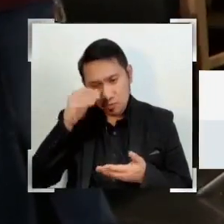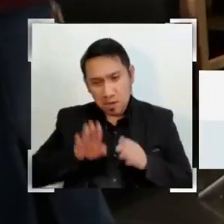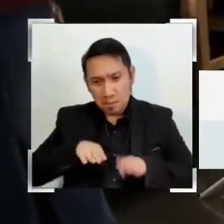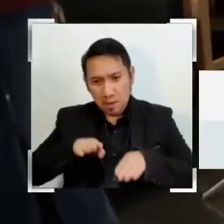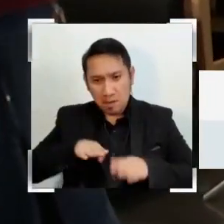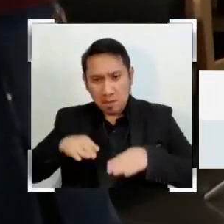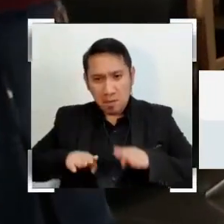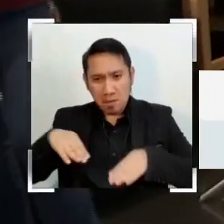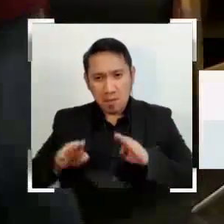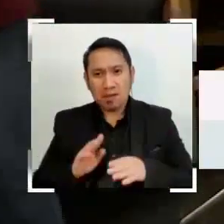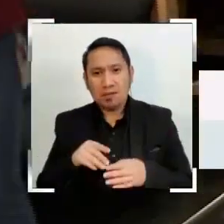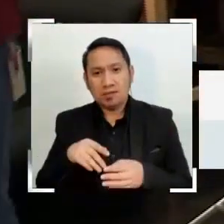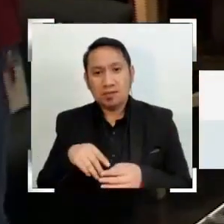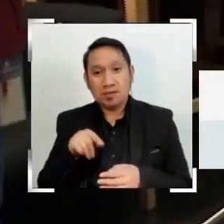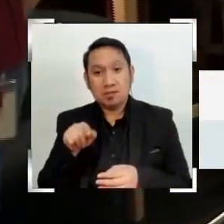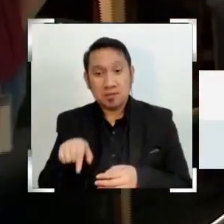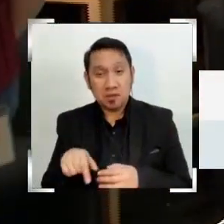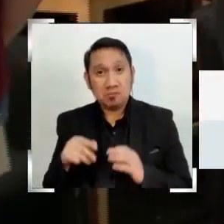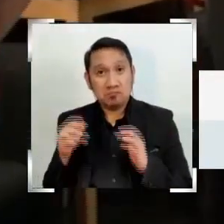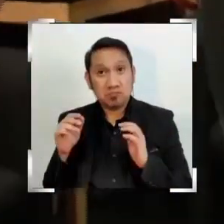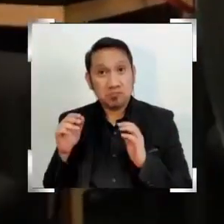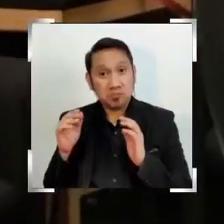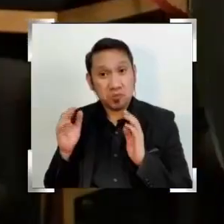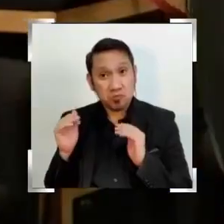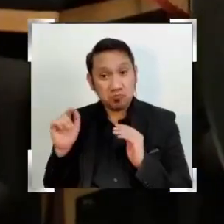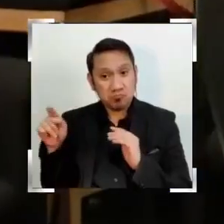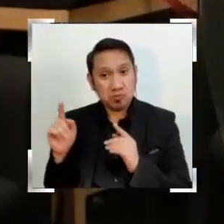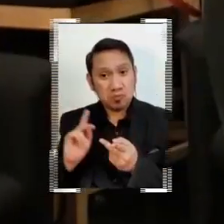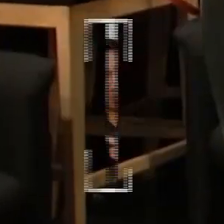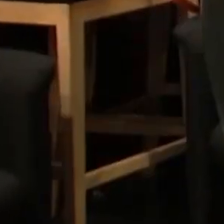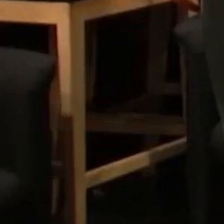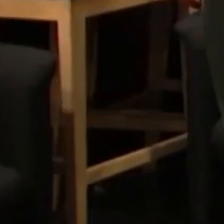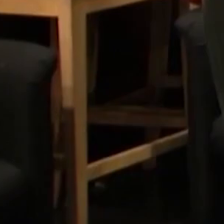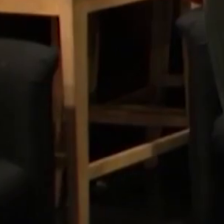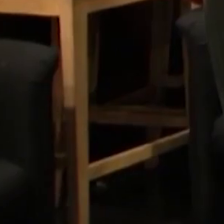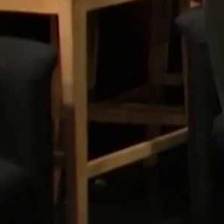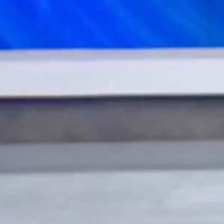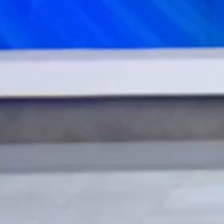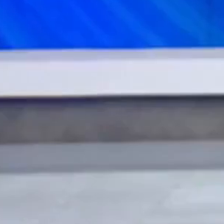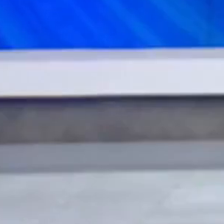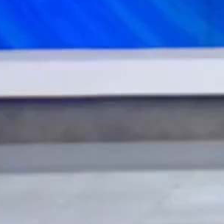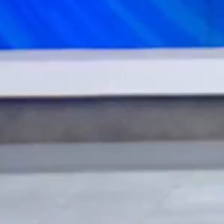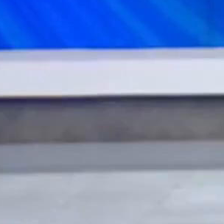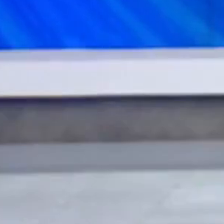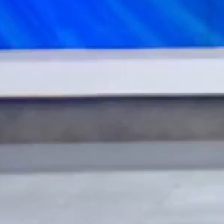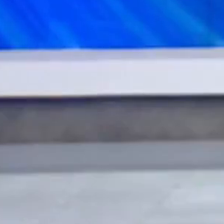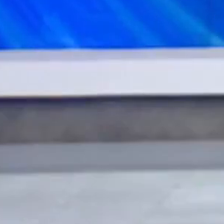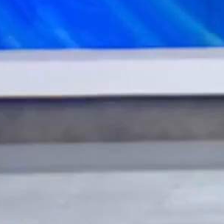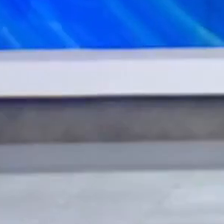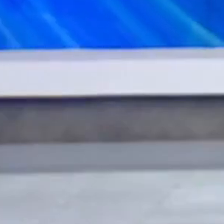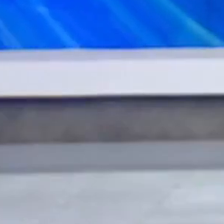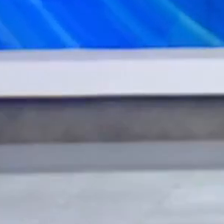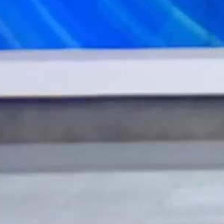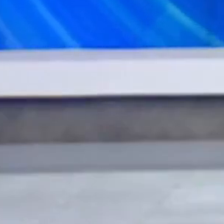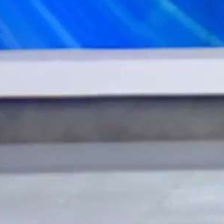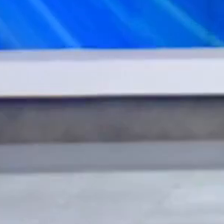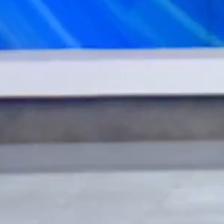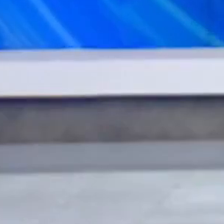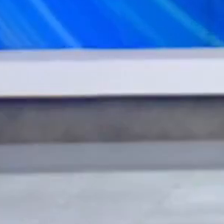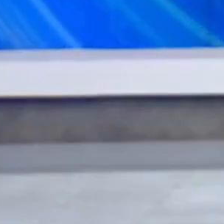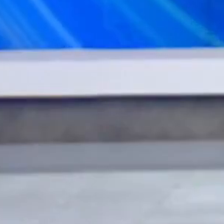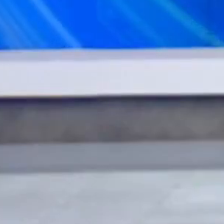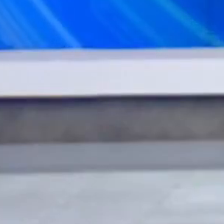siyang makakatambal niya uli ang pambansang Ginoo na si David Licauco. Mga igan, samahan niyo kaming saksihan ng mga